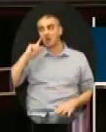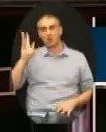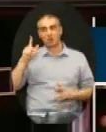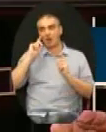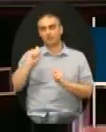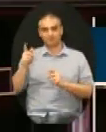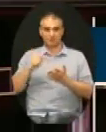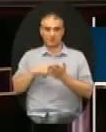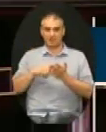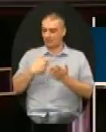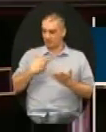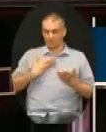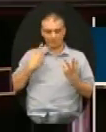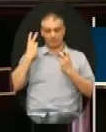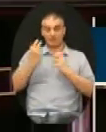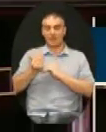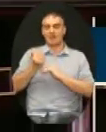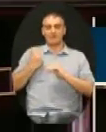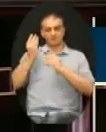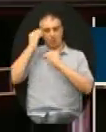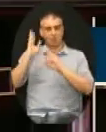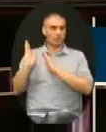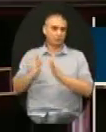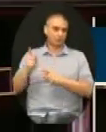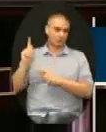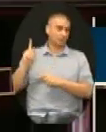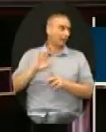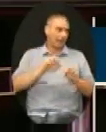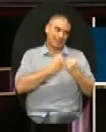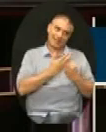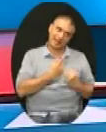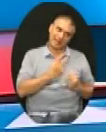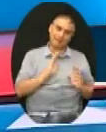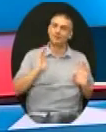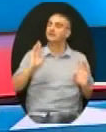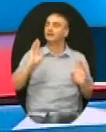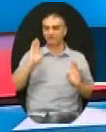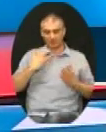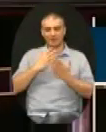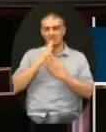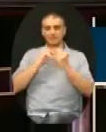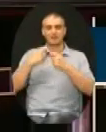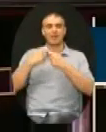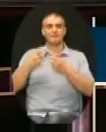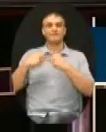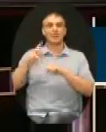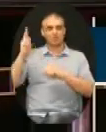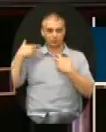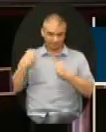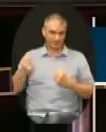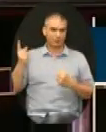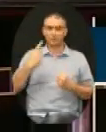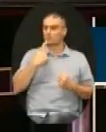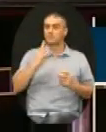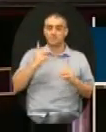יכול לסמוך על זה, כי שוב, אנחנו קיבלנו את המידע עוד לפני ההודעה המסודרת. וגם, אל תקלקל לעצמך. כן, אבל גם יצא לדבר עם חברים בוועדת חוץ וביטחון, וגם עם אנשים בצבא